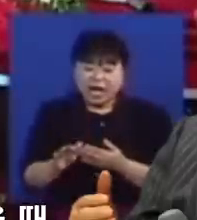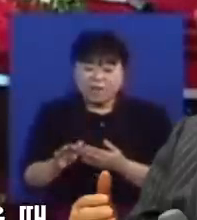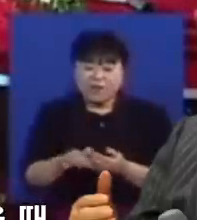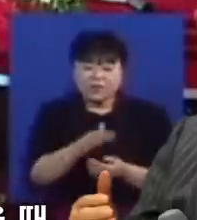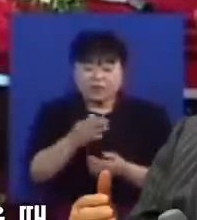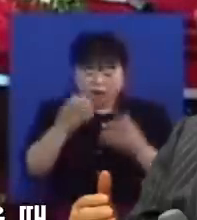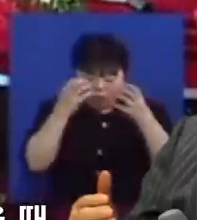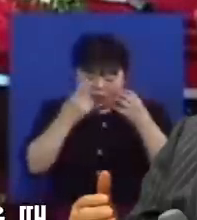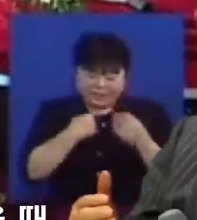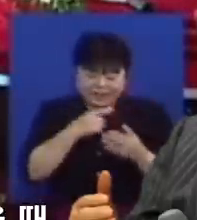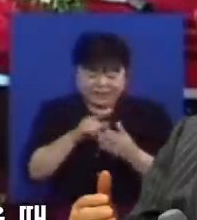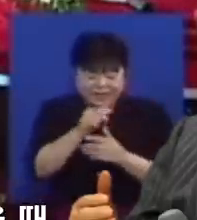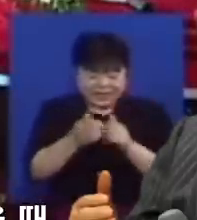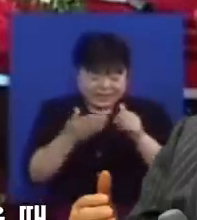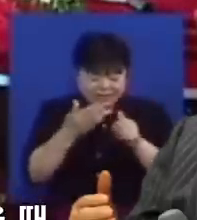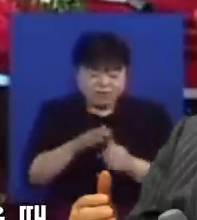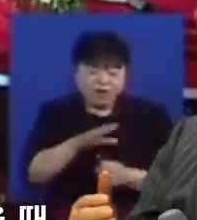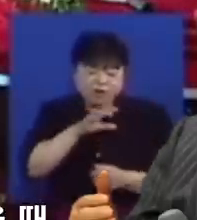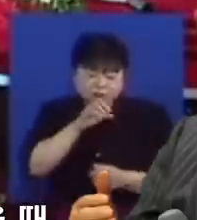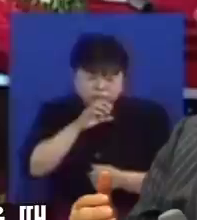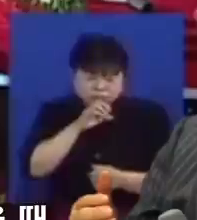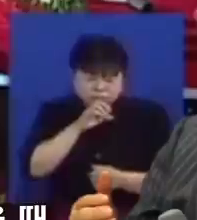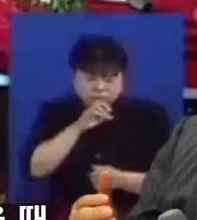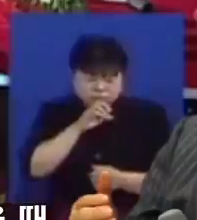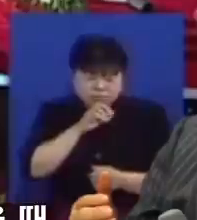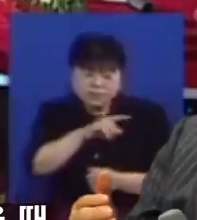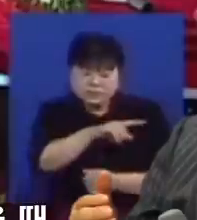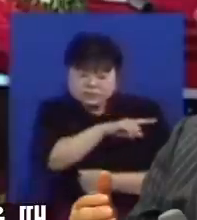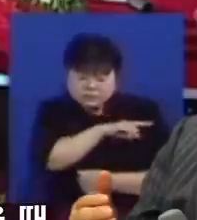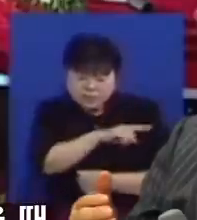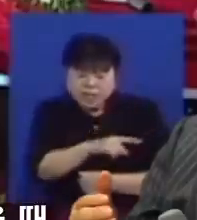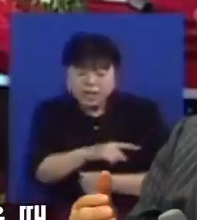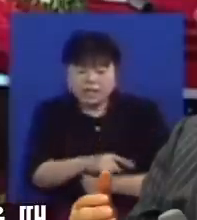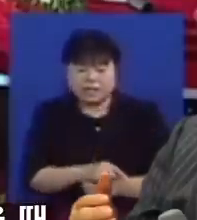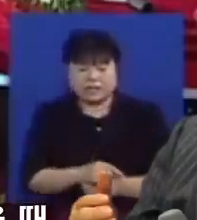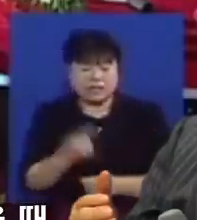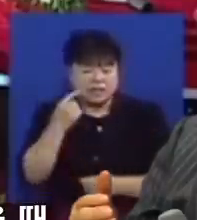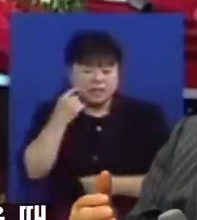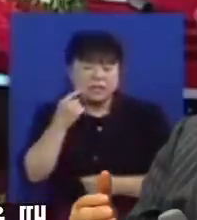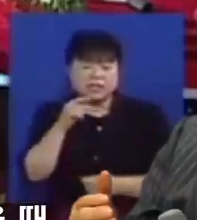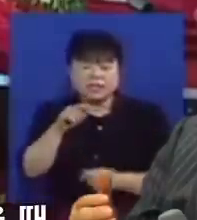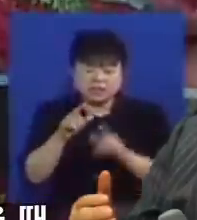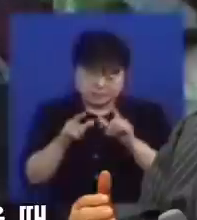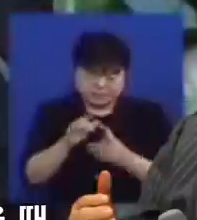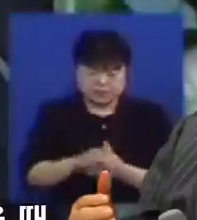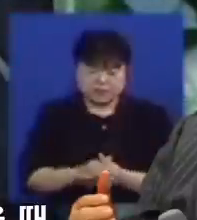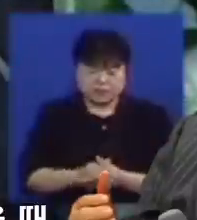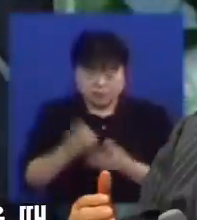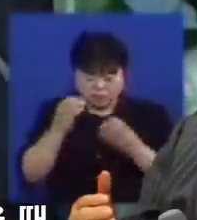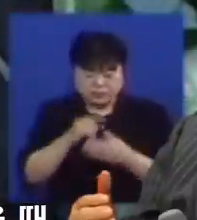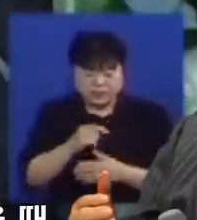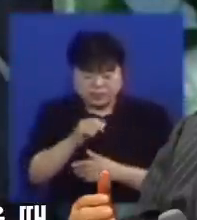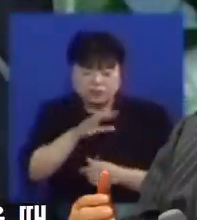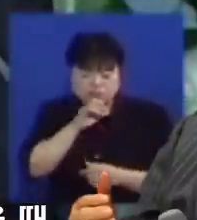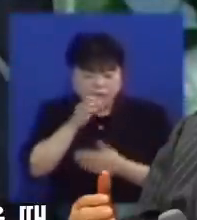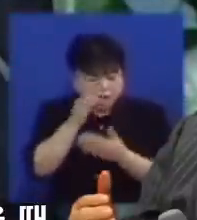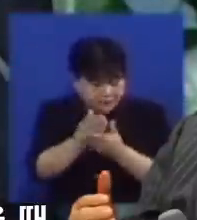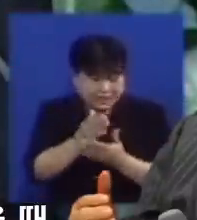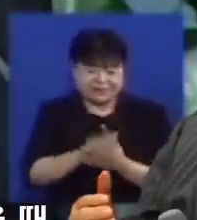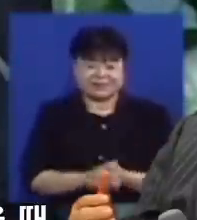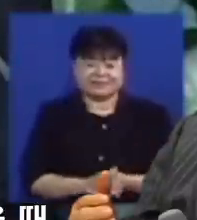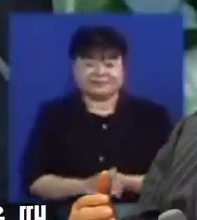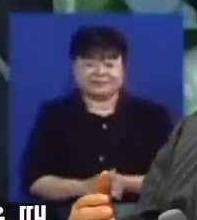우리가 고난당할 때 하나님을 원망하는 것은 가장 어리석은 일입니다. 절대로 고난 중에 하나님을 원망하지 말아야 되는